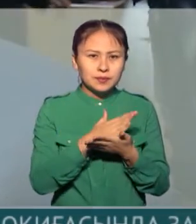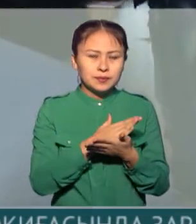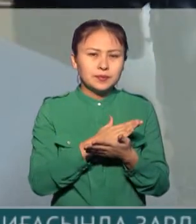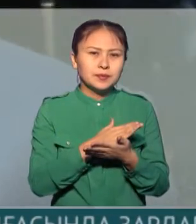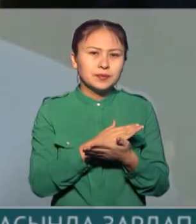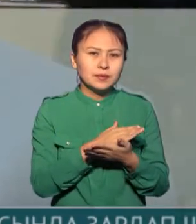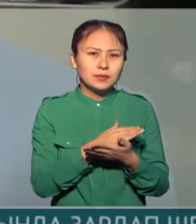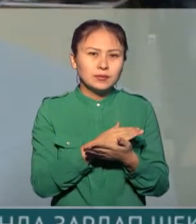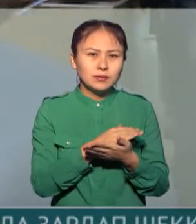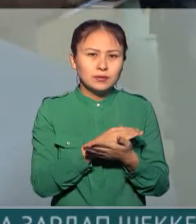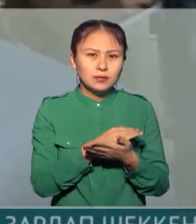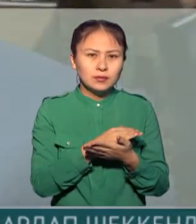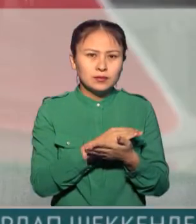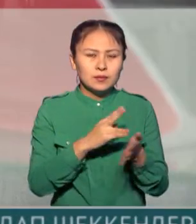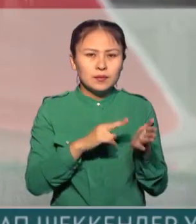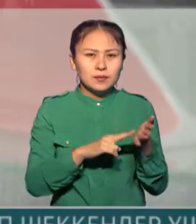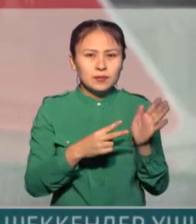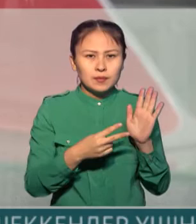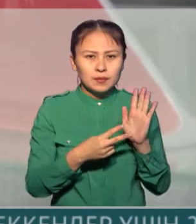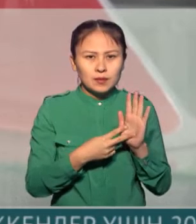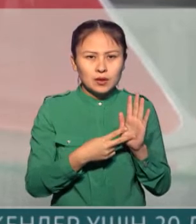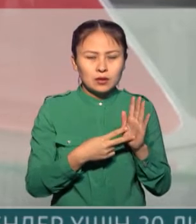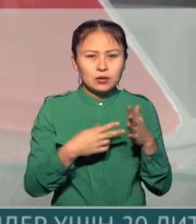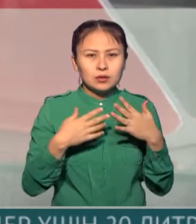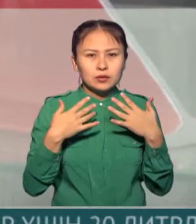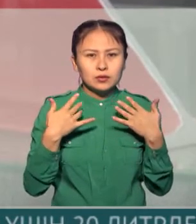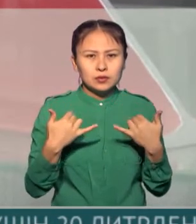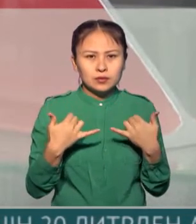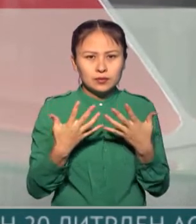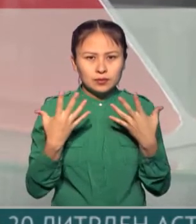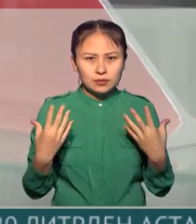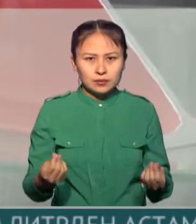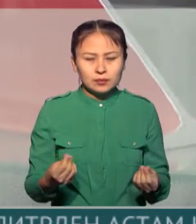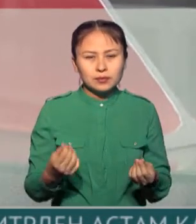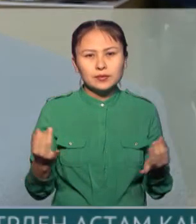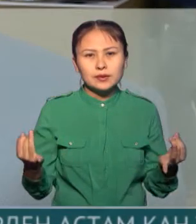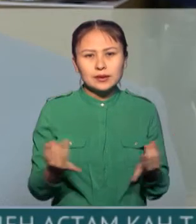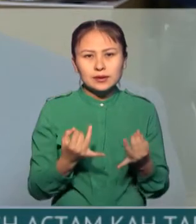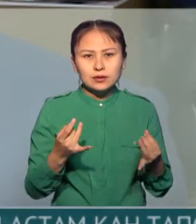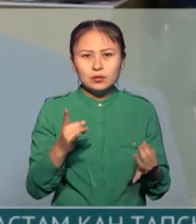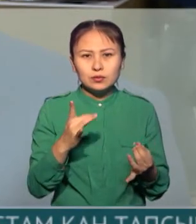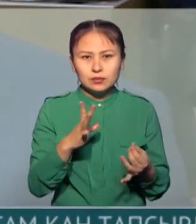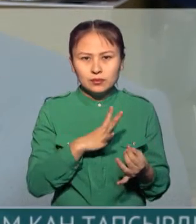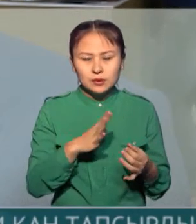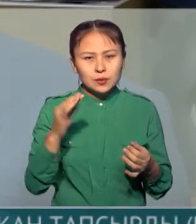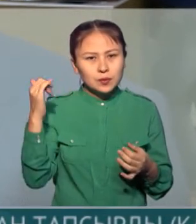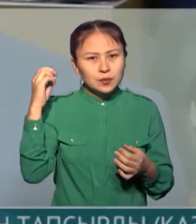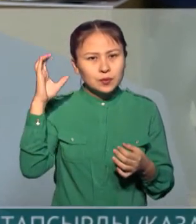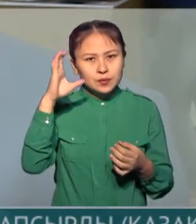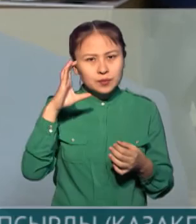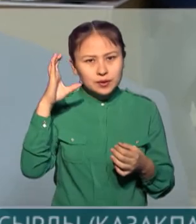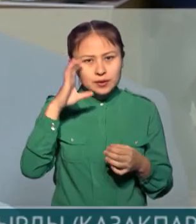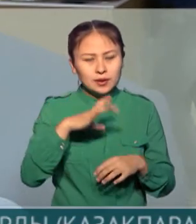негізінде пайда болған жоба. Бүгінгі таңда біздің өнімімізге деген қызығушылығын Өзбекстан,